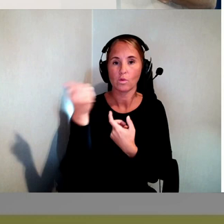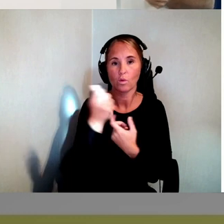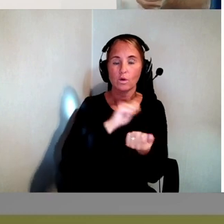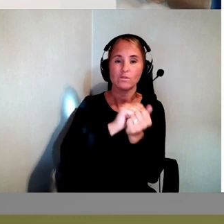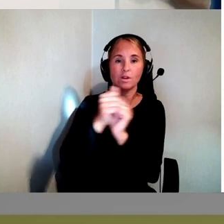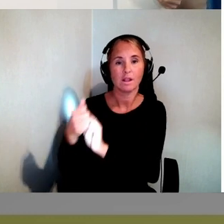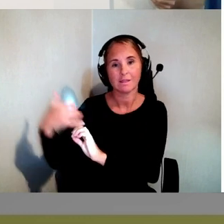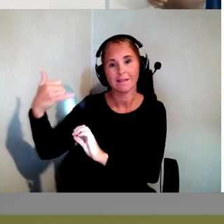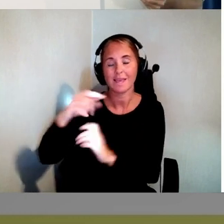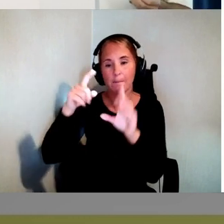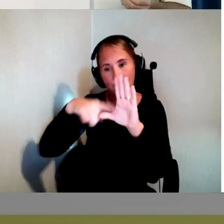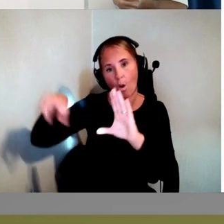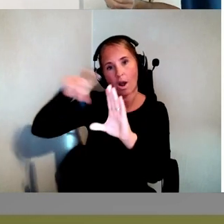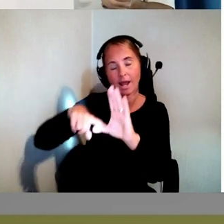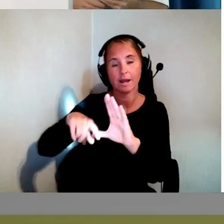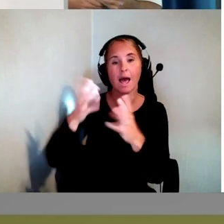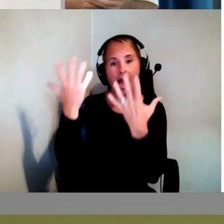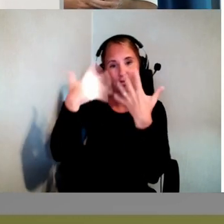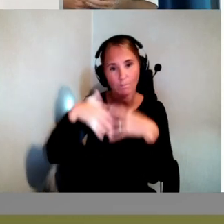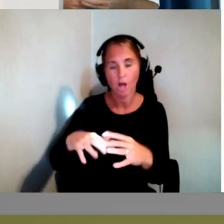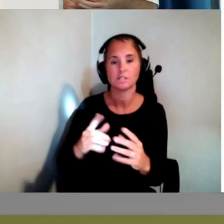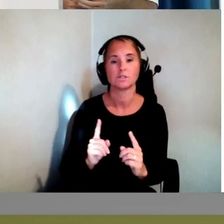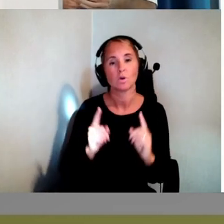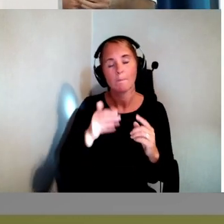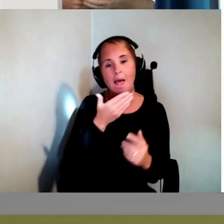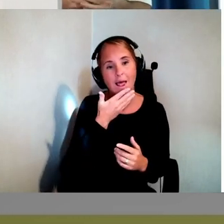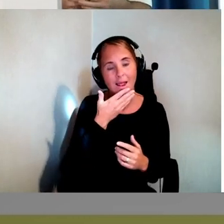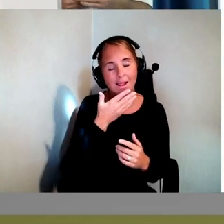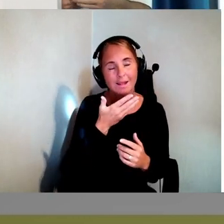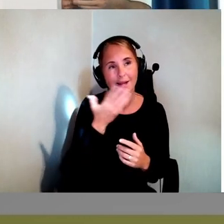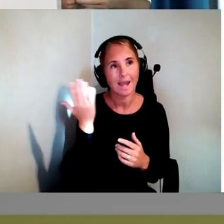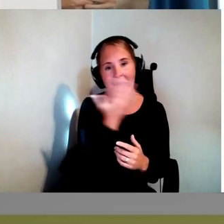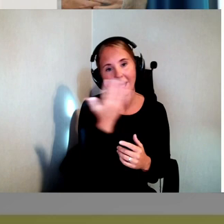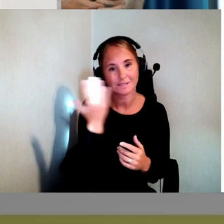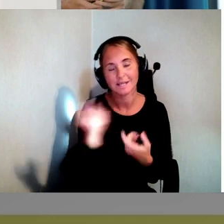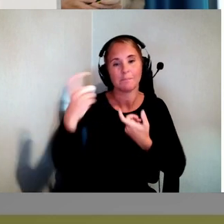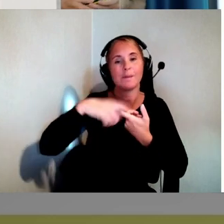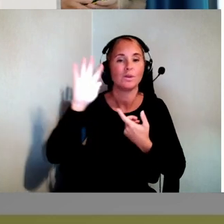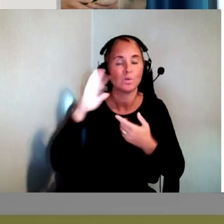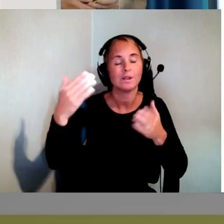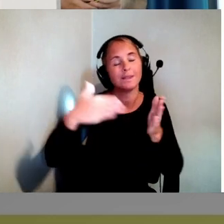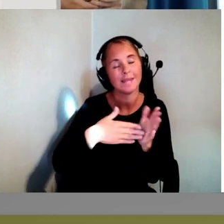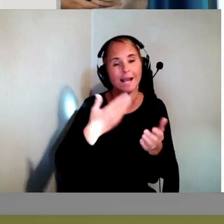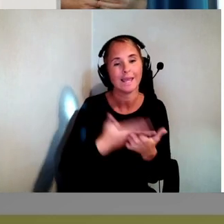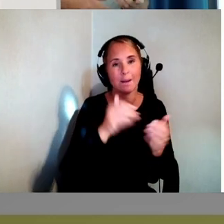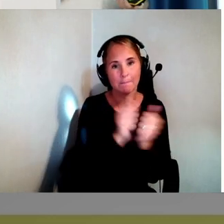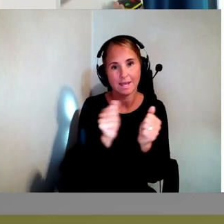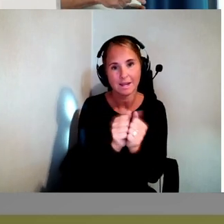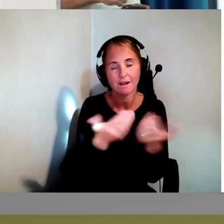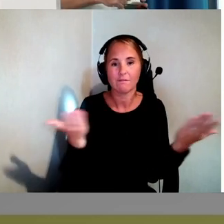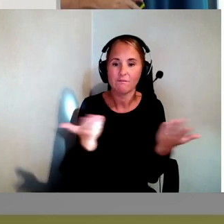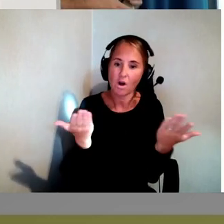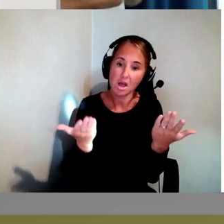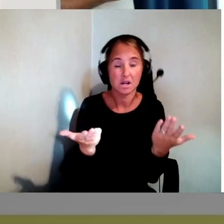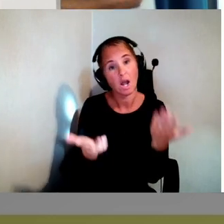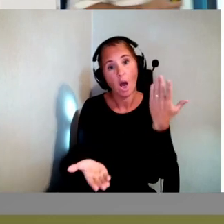upplösning med ljud till hjälpmedel Vad är då en rimlig återkoppling du trycker på